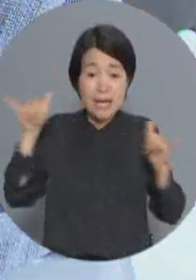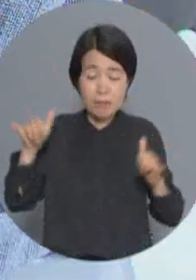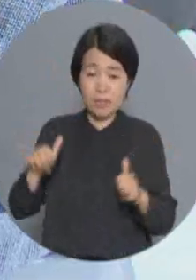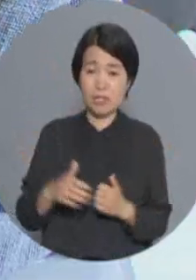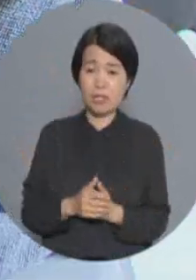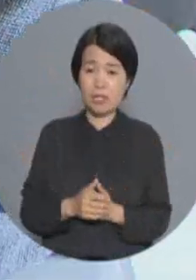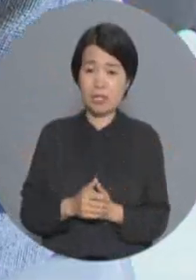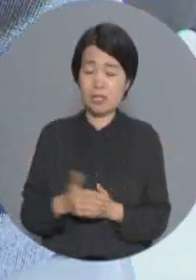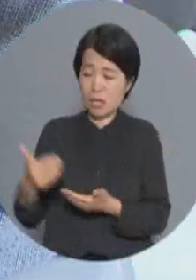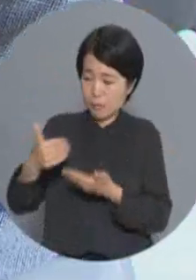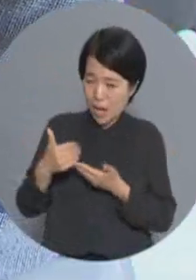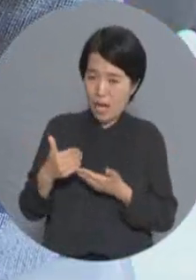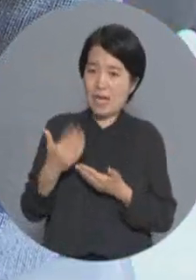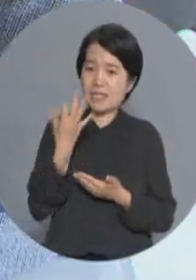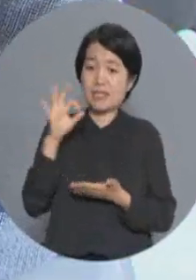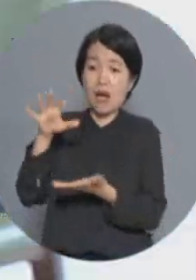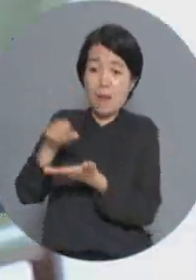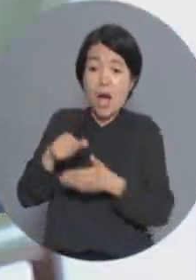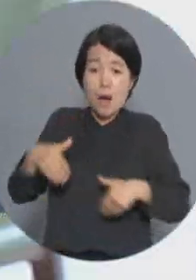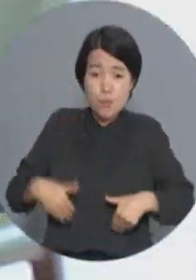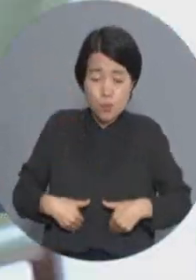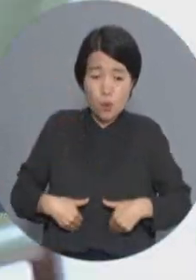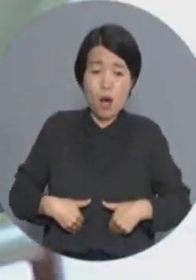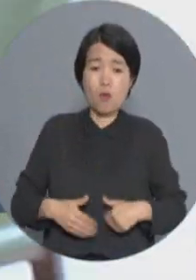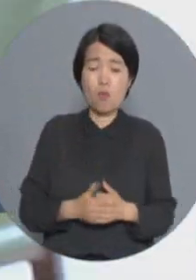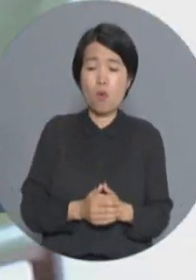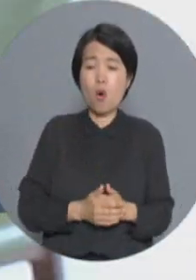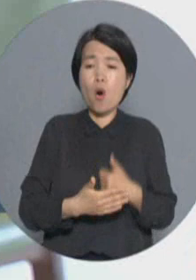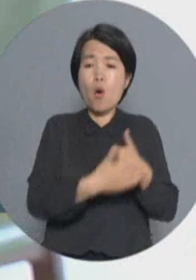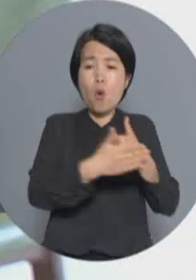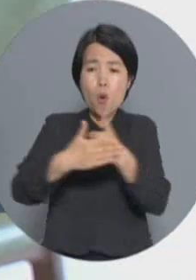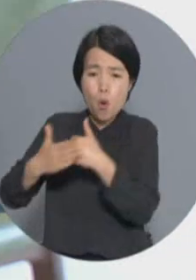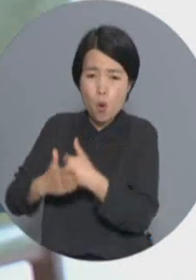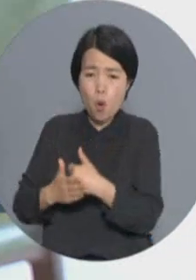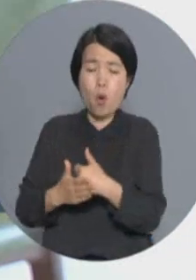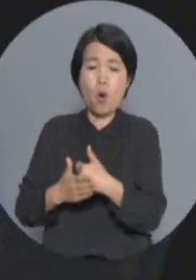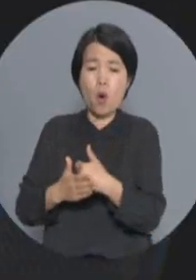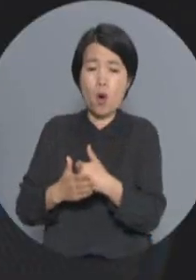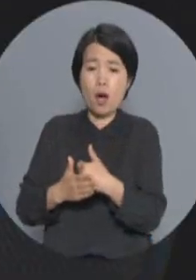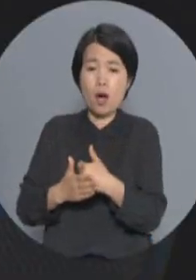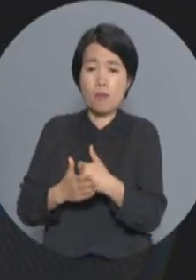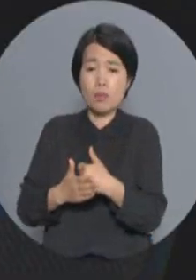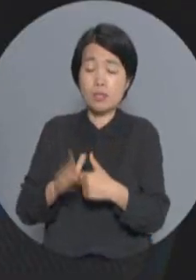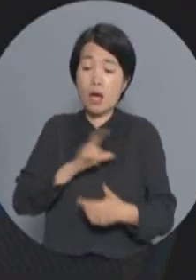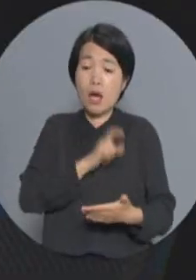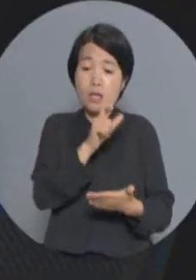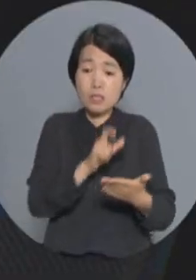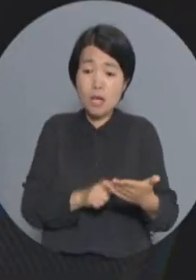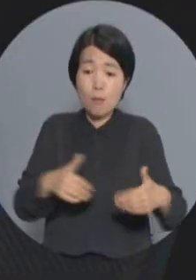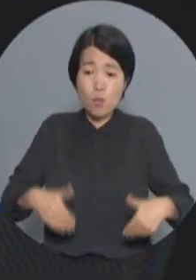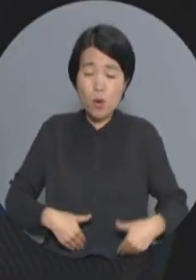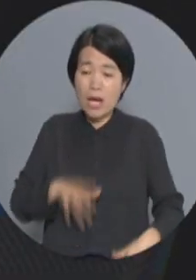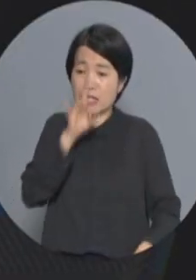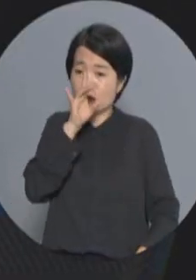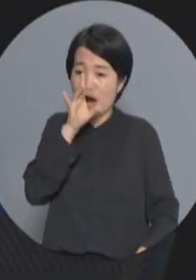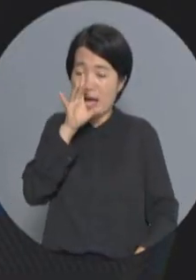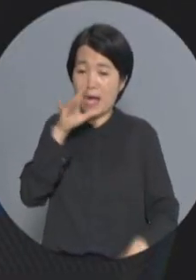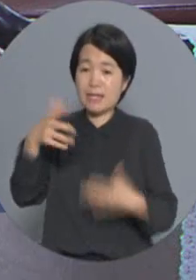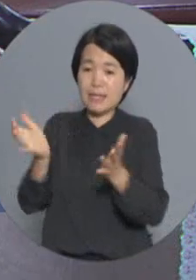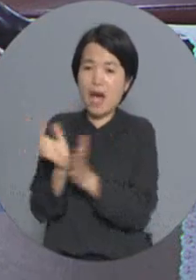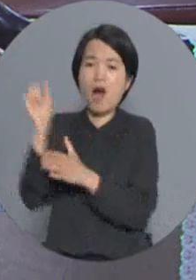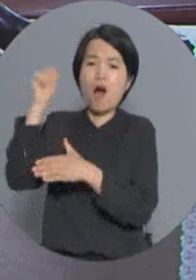권리당원 명단도 저희들은 사실 없기 때문에 이제 중앙당에서 허락이 나와야 될 것 같아서 좀 제안을 해놓고 좀 기다리고